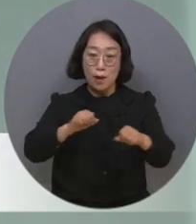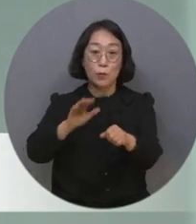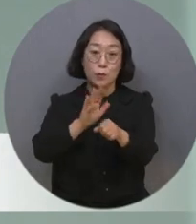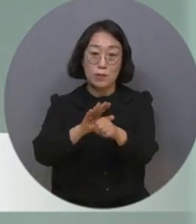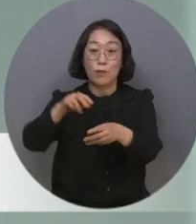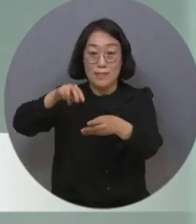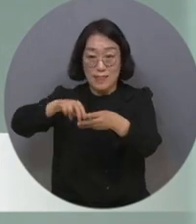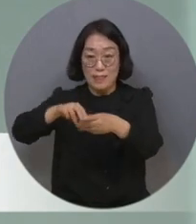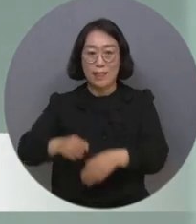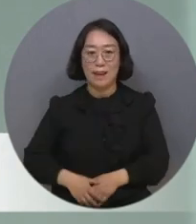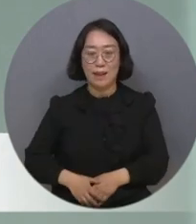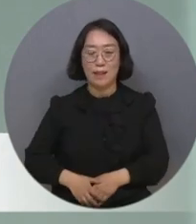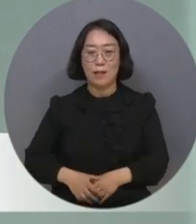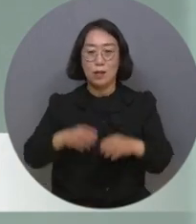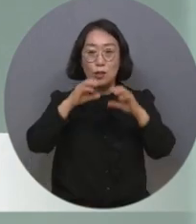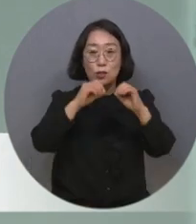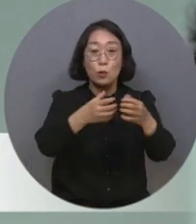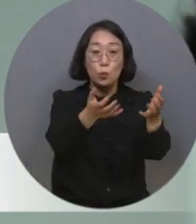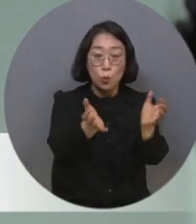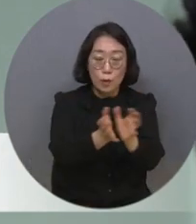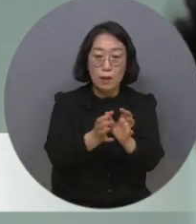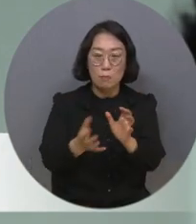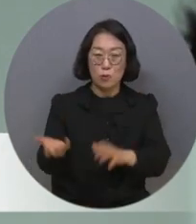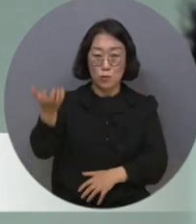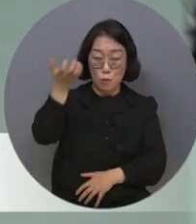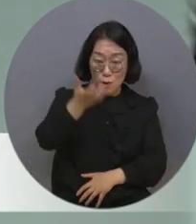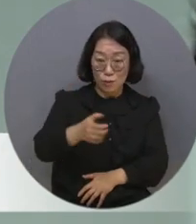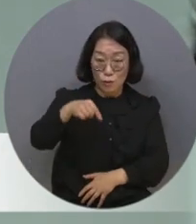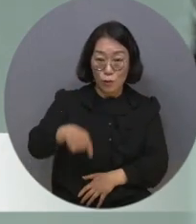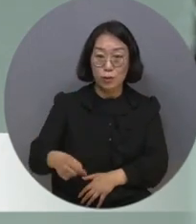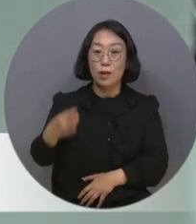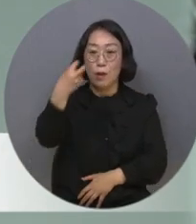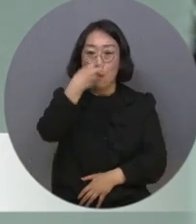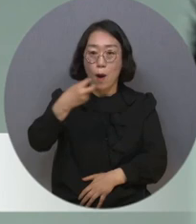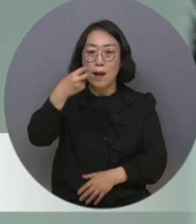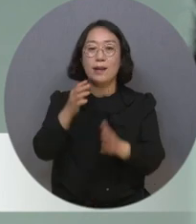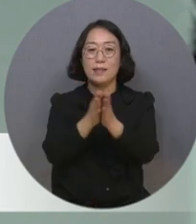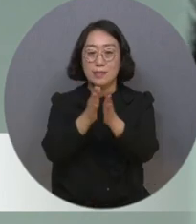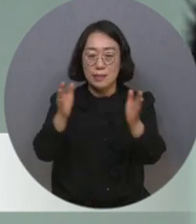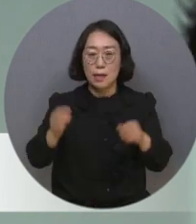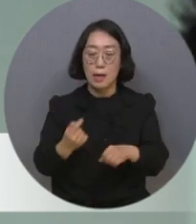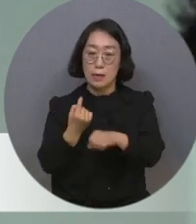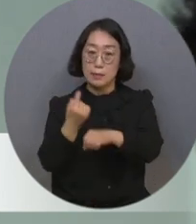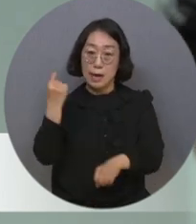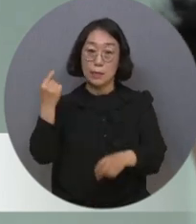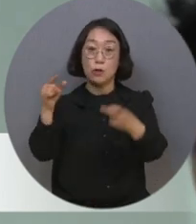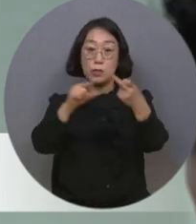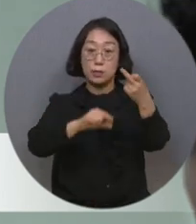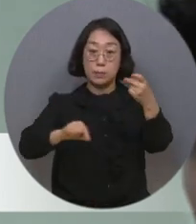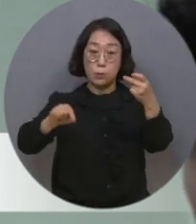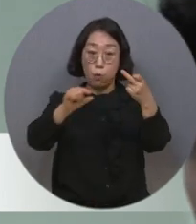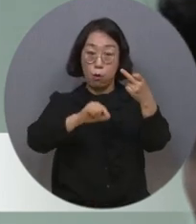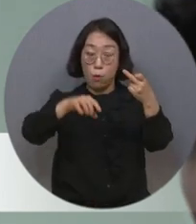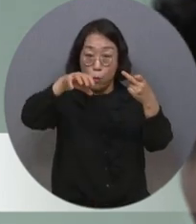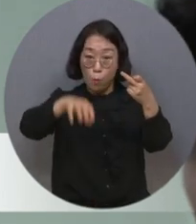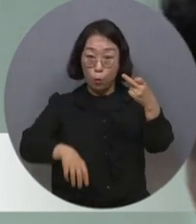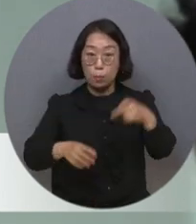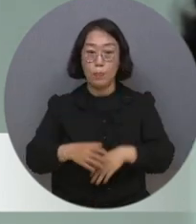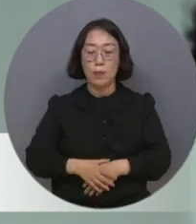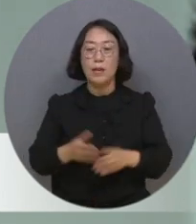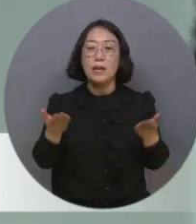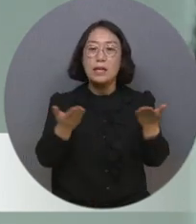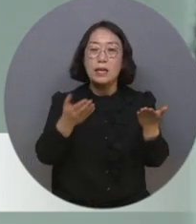활동지원센터 또 우리 선교단이 먼저 와서 이 건물을 좀 관리하고 시작을 했고요. 작년 말 12월에는 우리